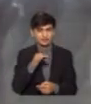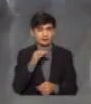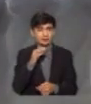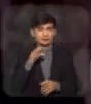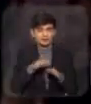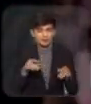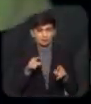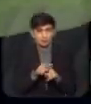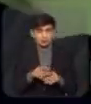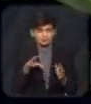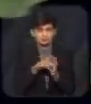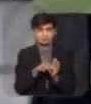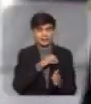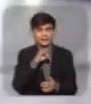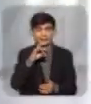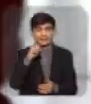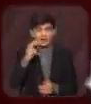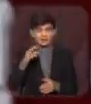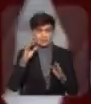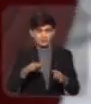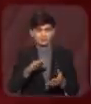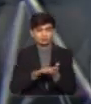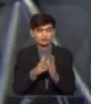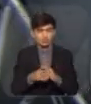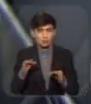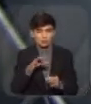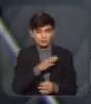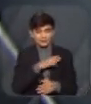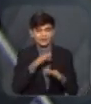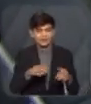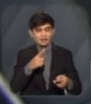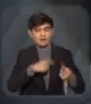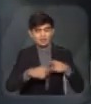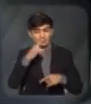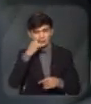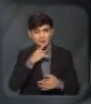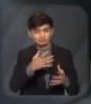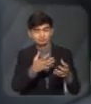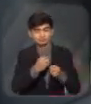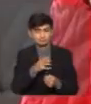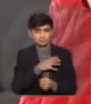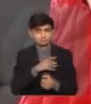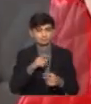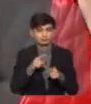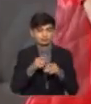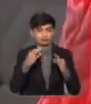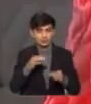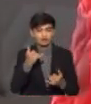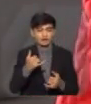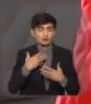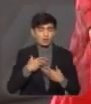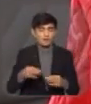Президенттің тапсырмасымен Ирак билігі арасында келіссөз жүргізіліп, балаларды елге жеткізу мүмкін болған. Қазір балалардың